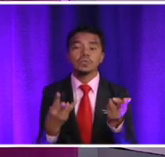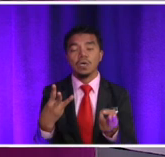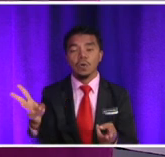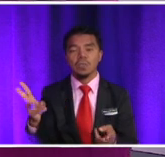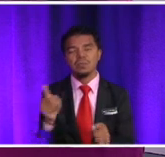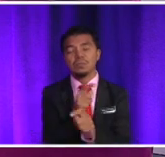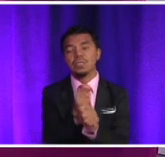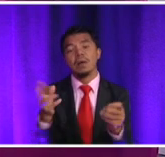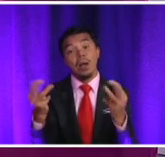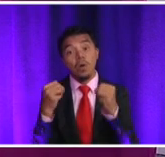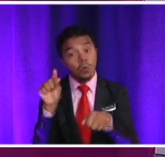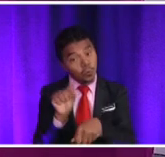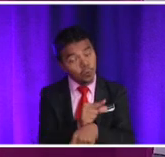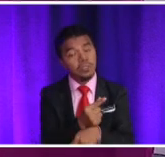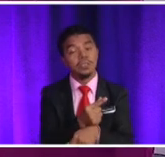mestilah